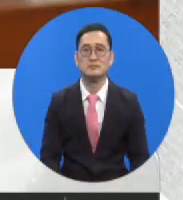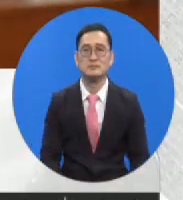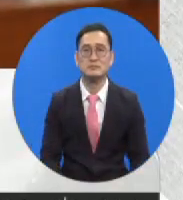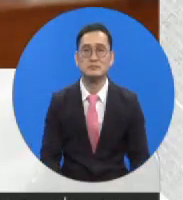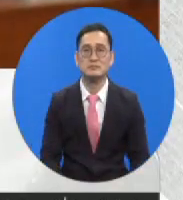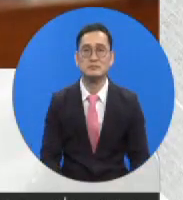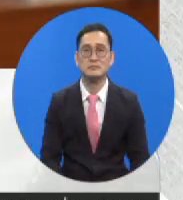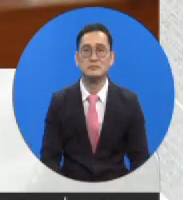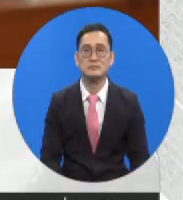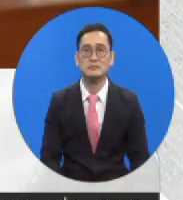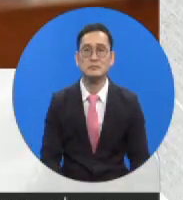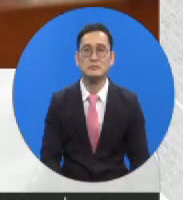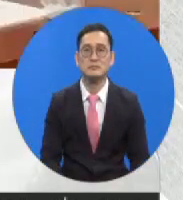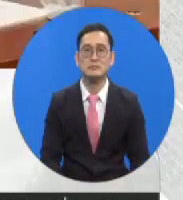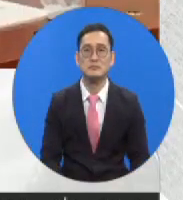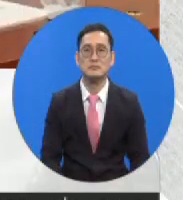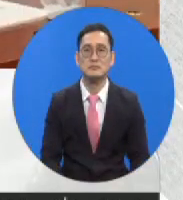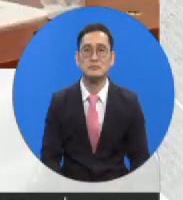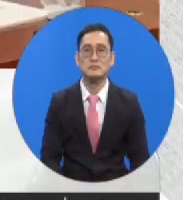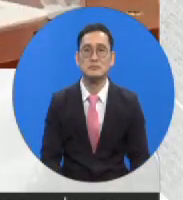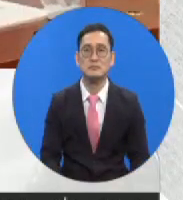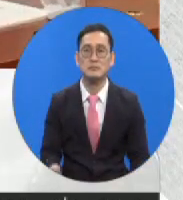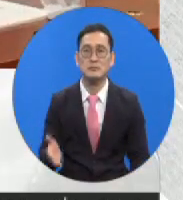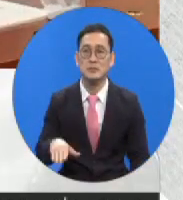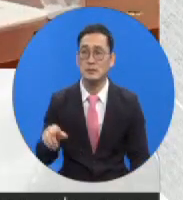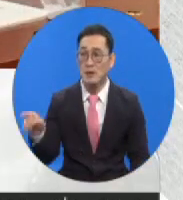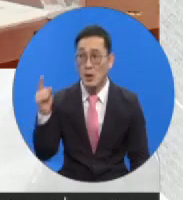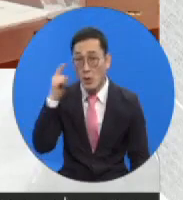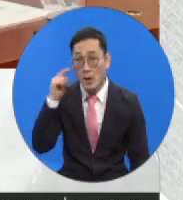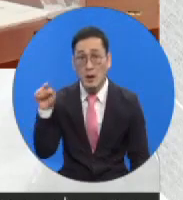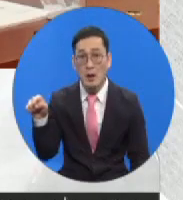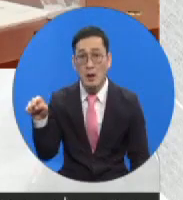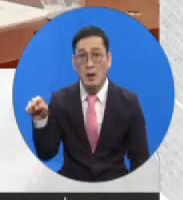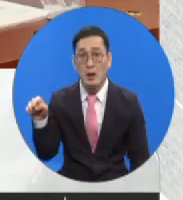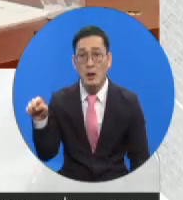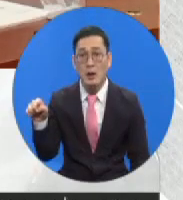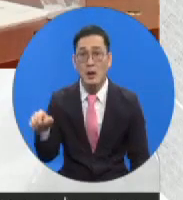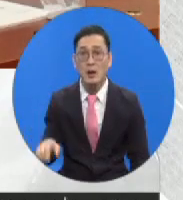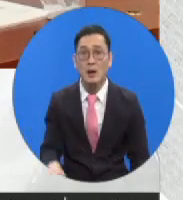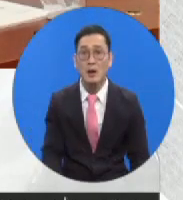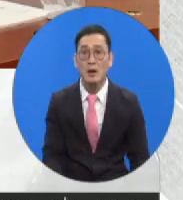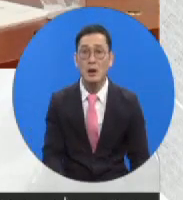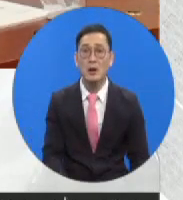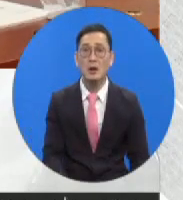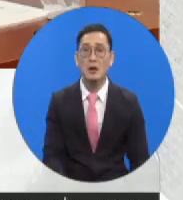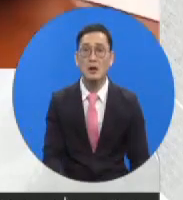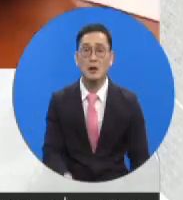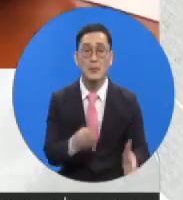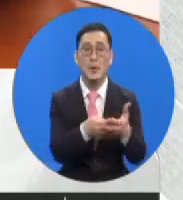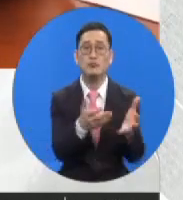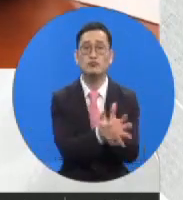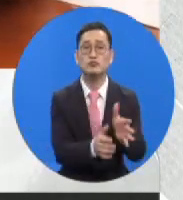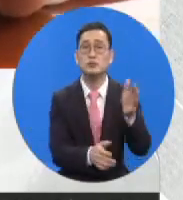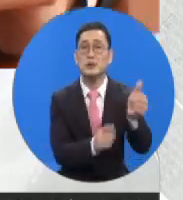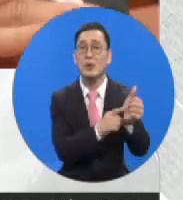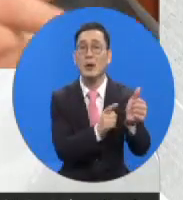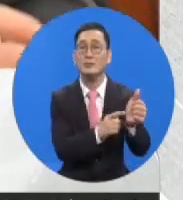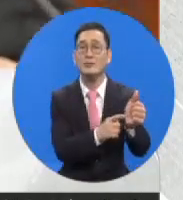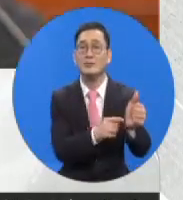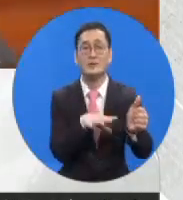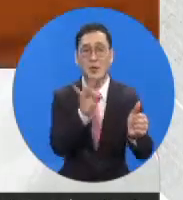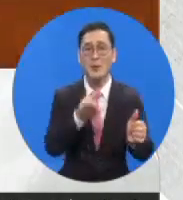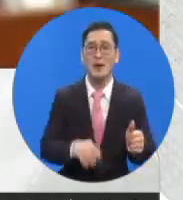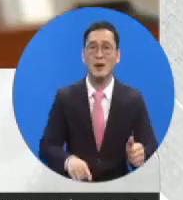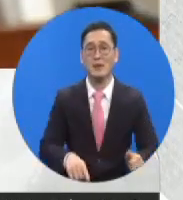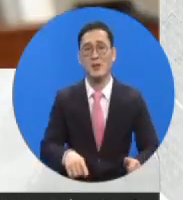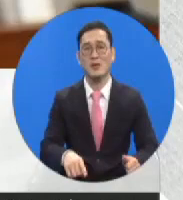윤 총장의 뒷배가 누구냐. 추미애 장관이죠. 추미애 장관이 앞에 다 뭐 소설 쓰시네 뭐 이렇게 팔짱 끼고 이렇게 하고 있으니까 예.